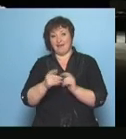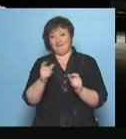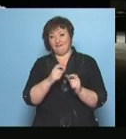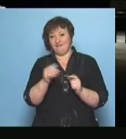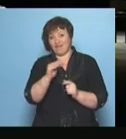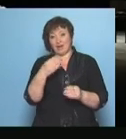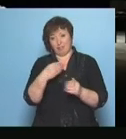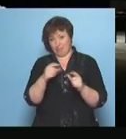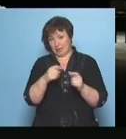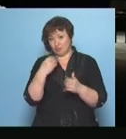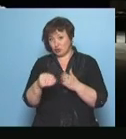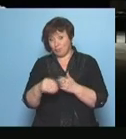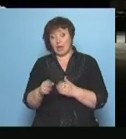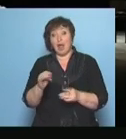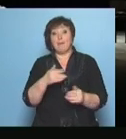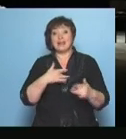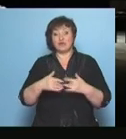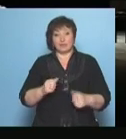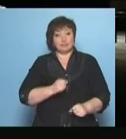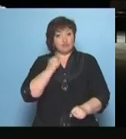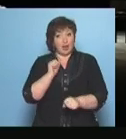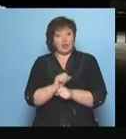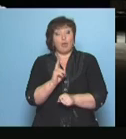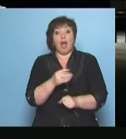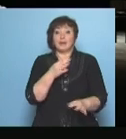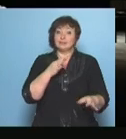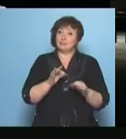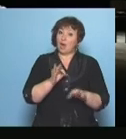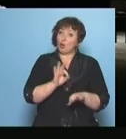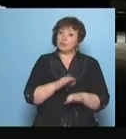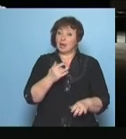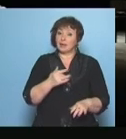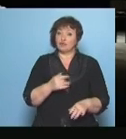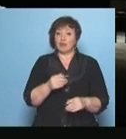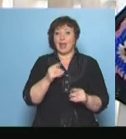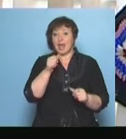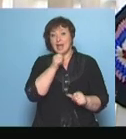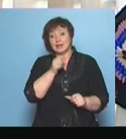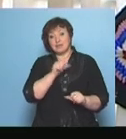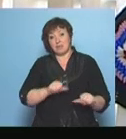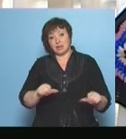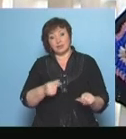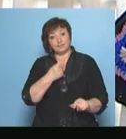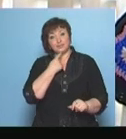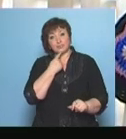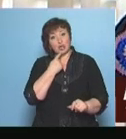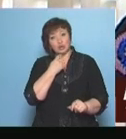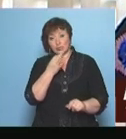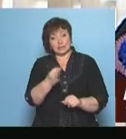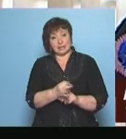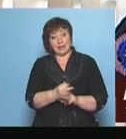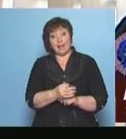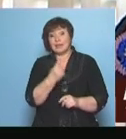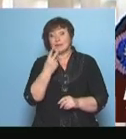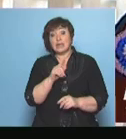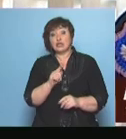эта остросюжетная постановка шокировала, то как отреагируют эксперты, предугадать сложно. Несмотря на то, что пьесы